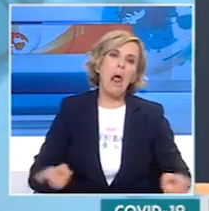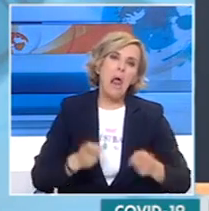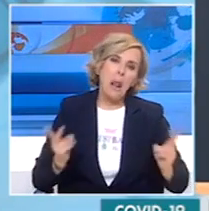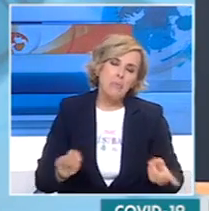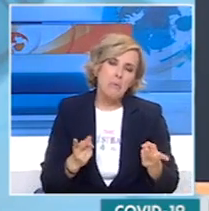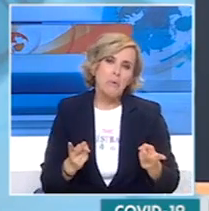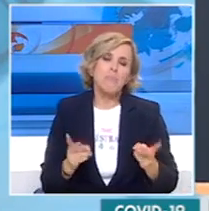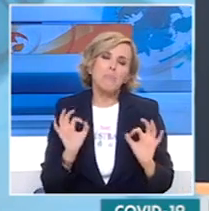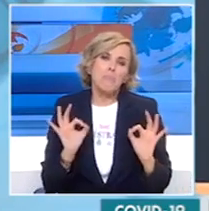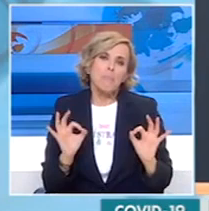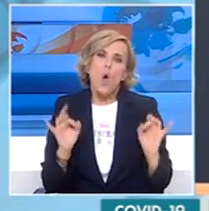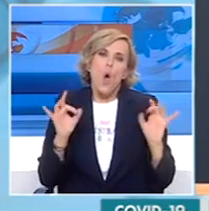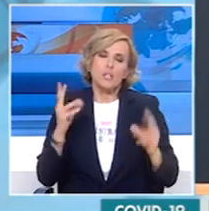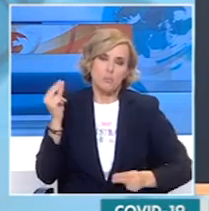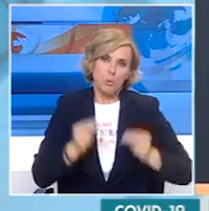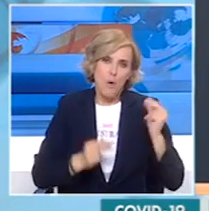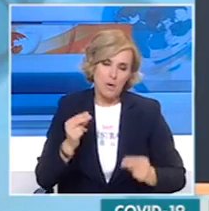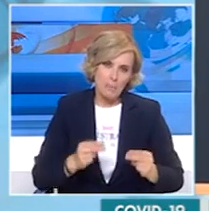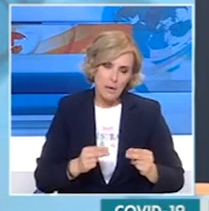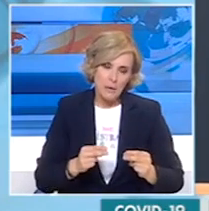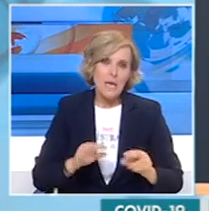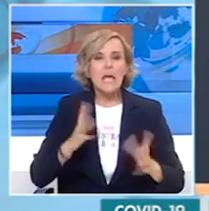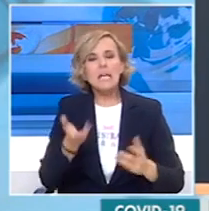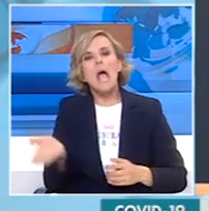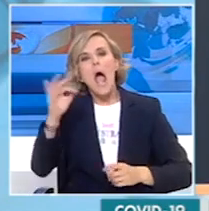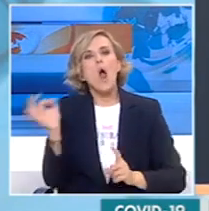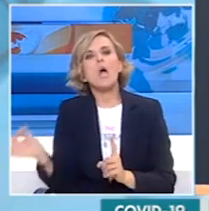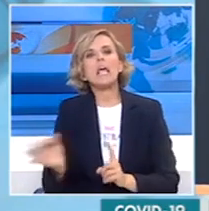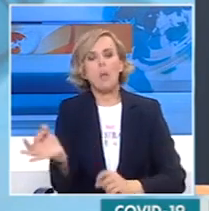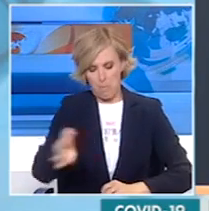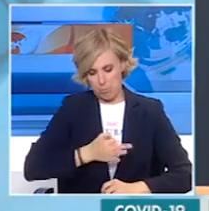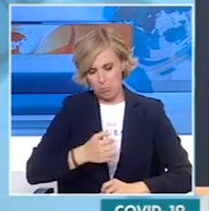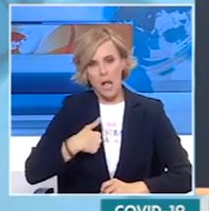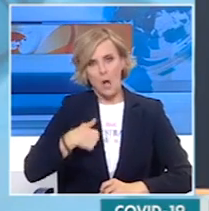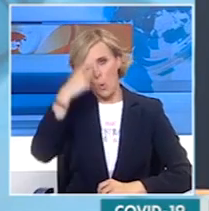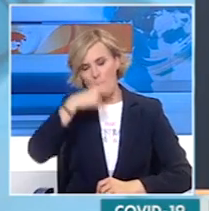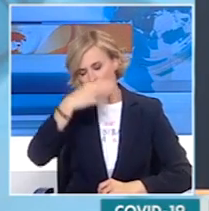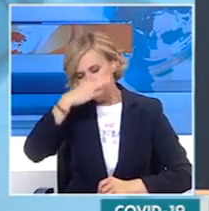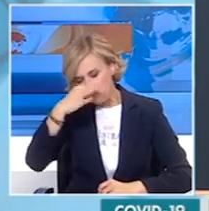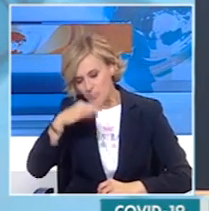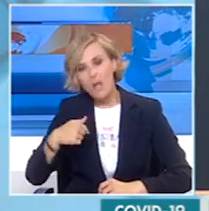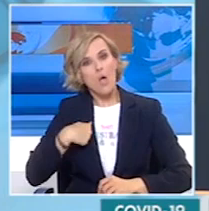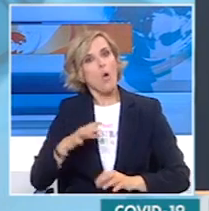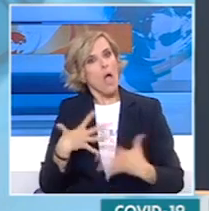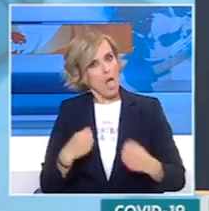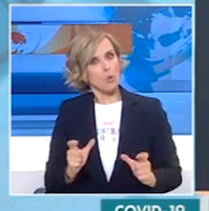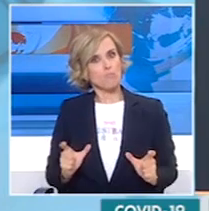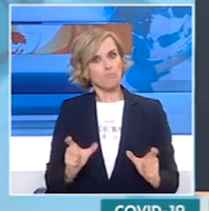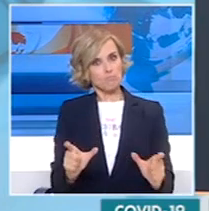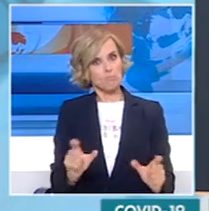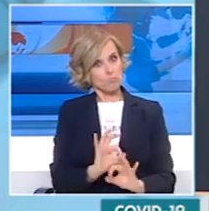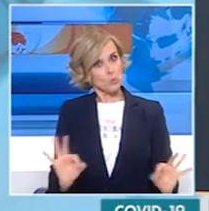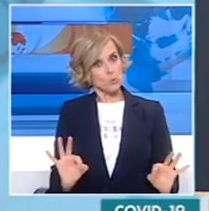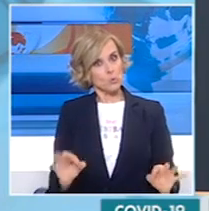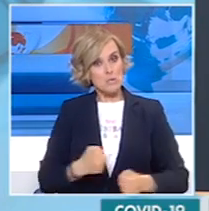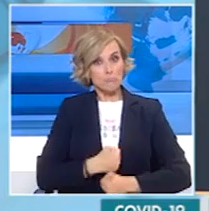κοινό κρυολόγημα, λέω εγώ, ή κάποιον άλλο ιό, εάν αυτό του δημιουργεί ανοσία έναντι του νέου ιού. Φαίνεται ότι